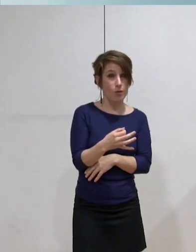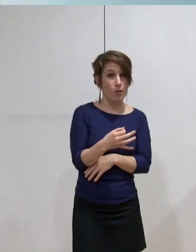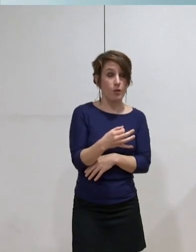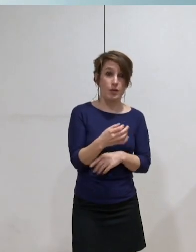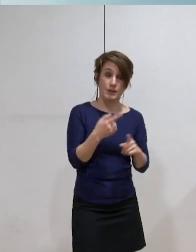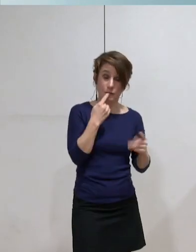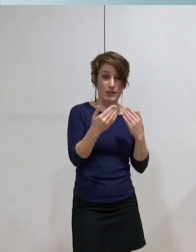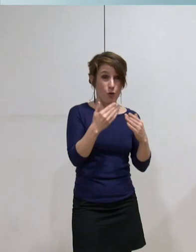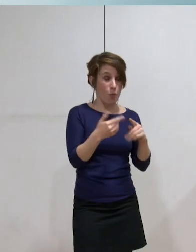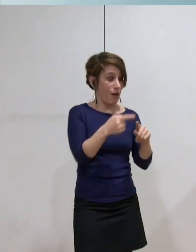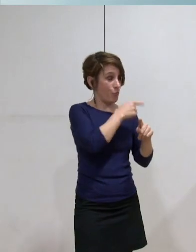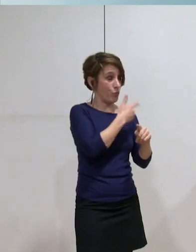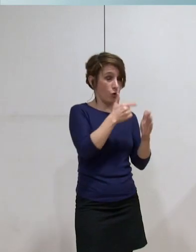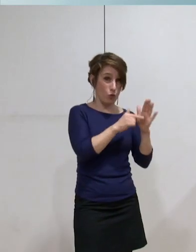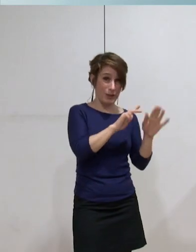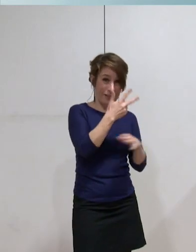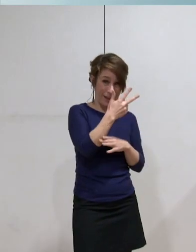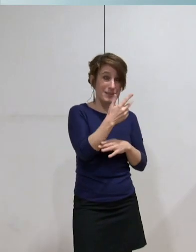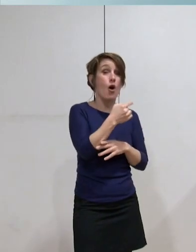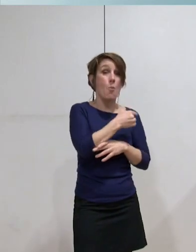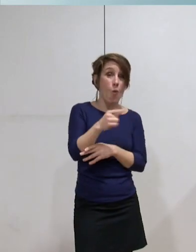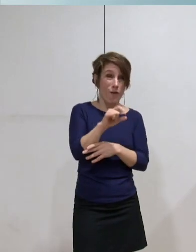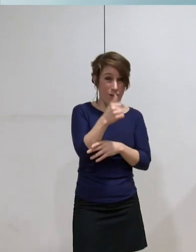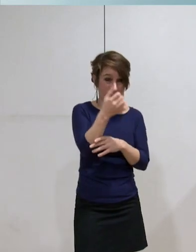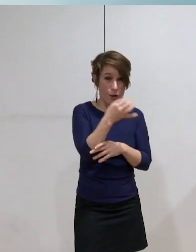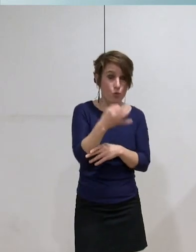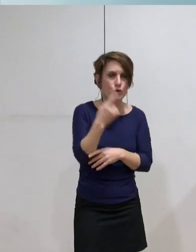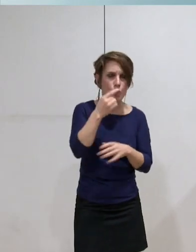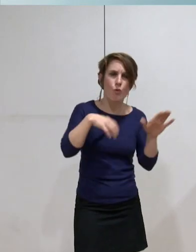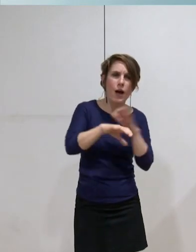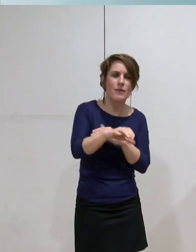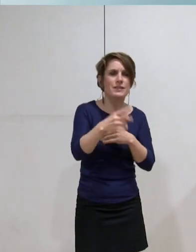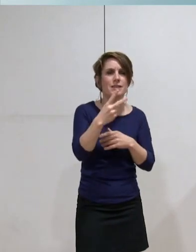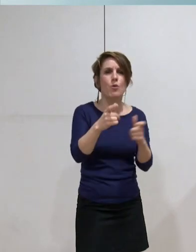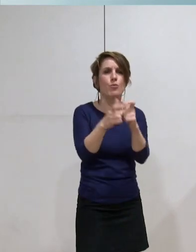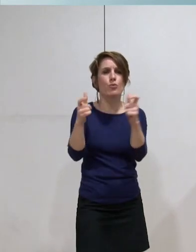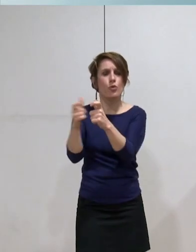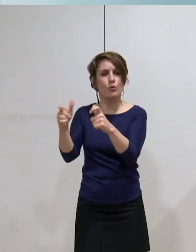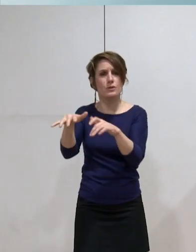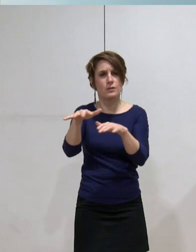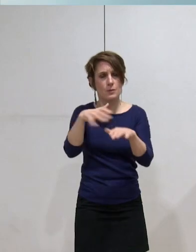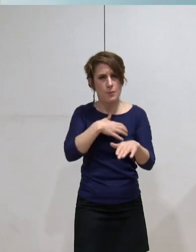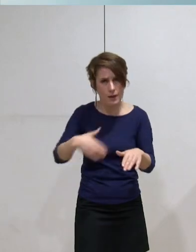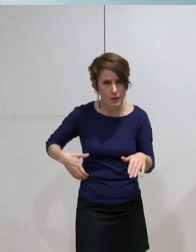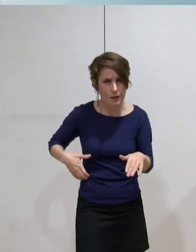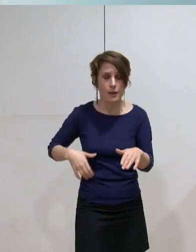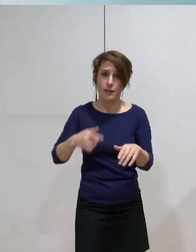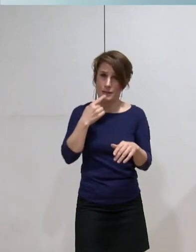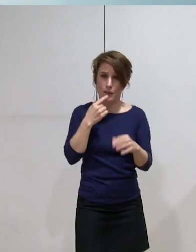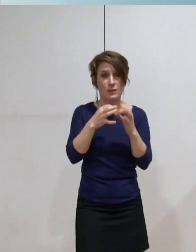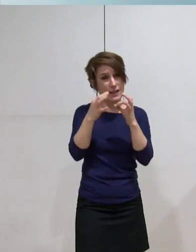pour les seuls investissements des collectivités communales qui perdrait ainsi 5,3 milliards